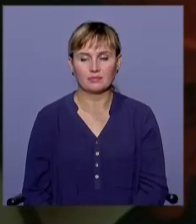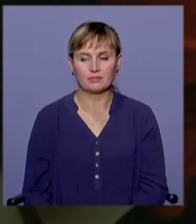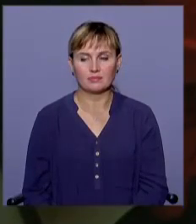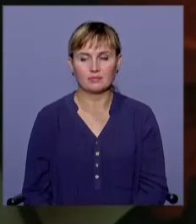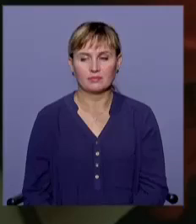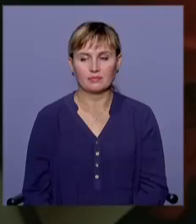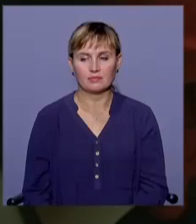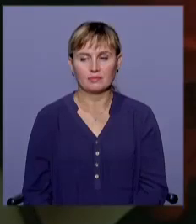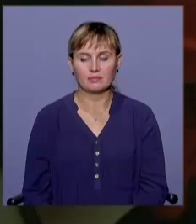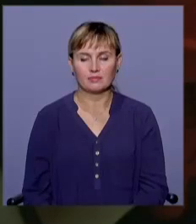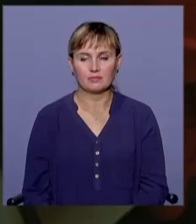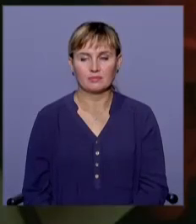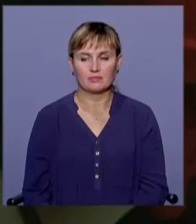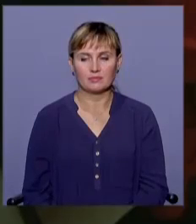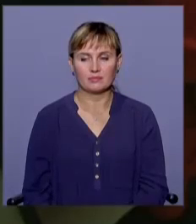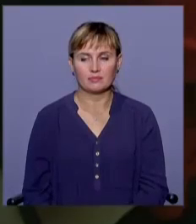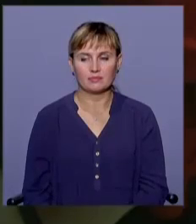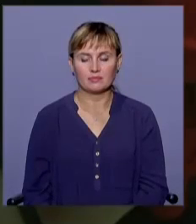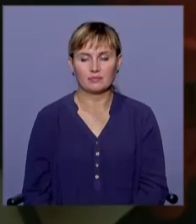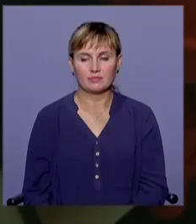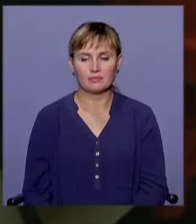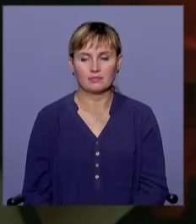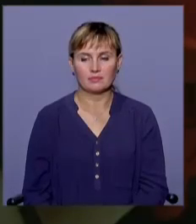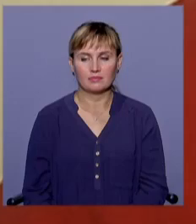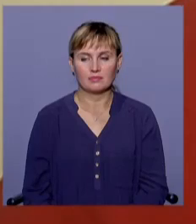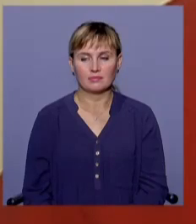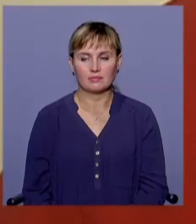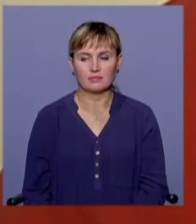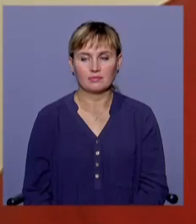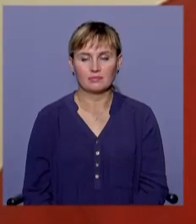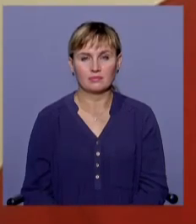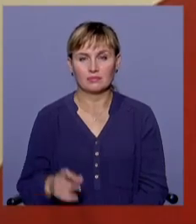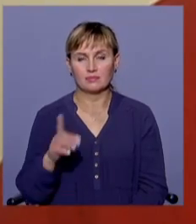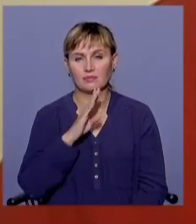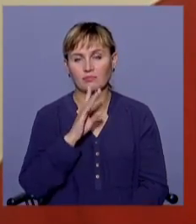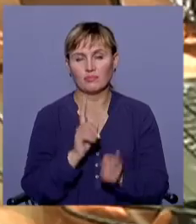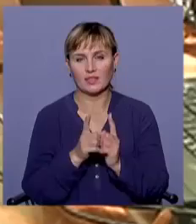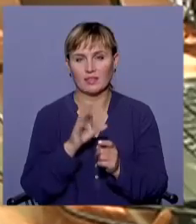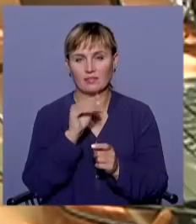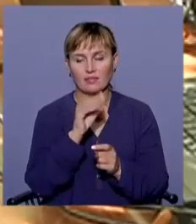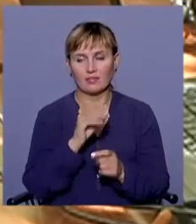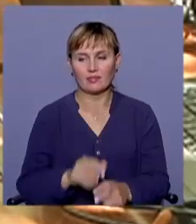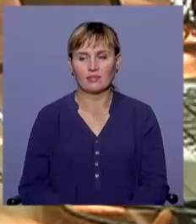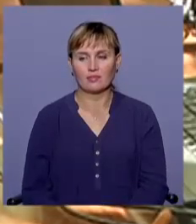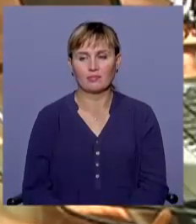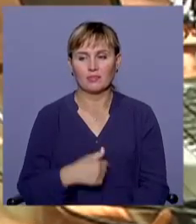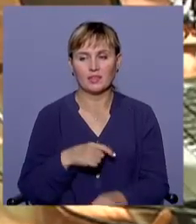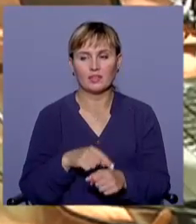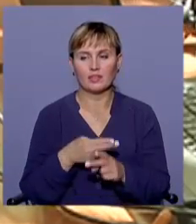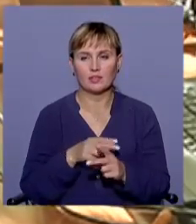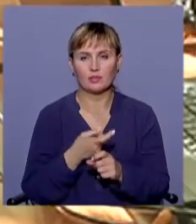переводы для инвалидов, для нарушения со слухом, с телефонами, с планшетами? Мне кажется, это очень удобно